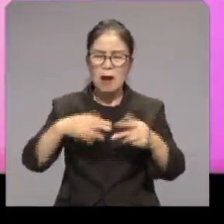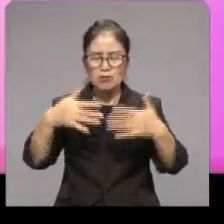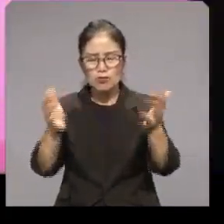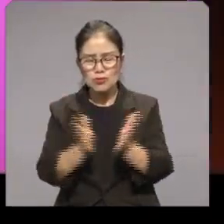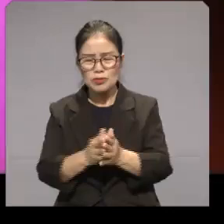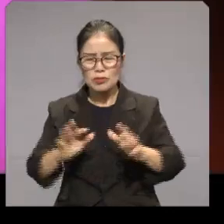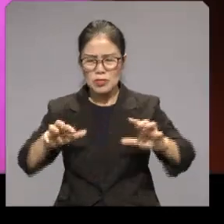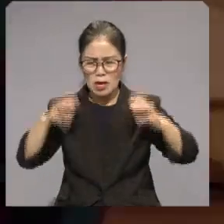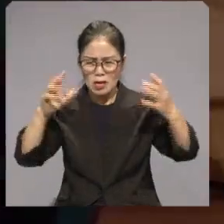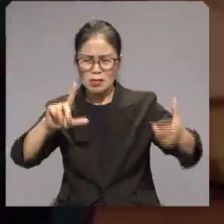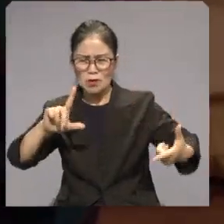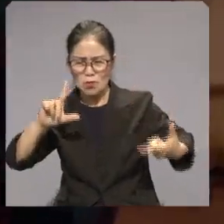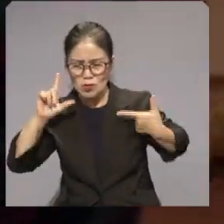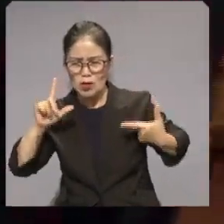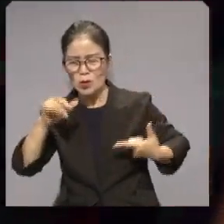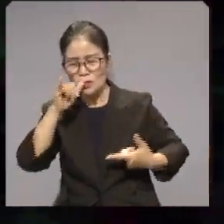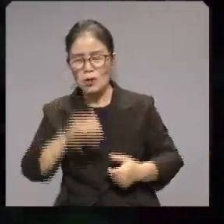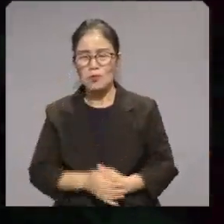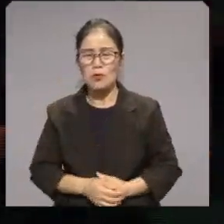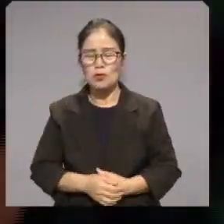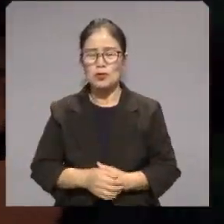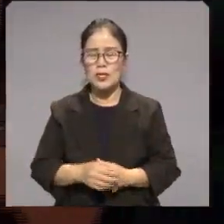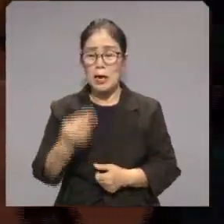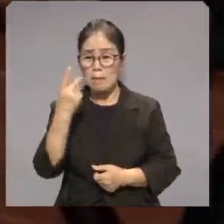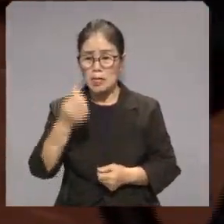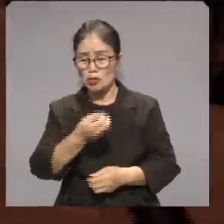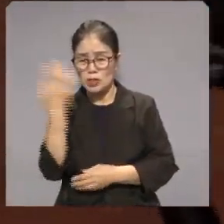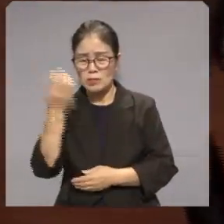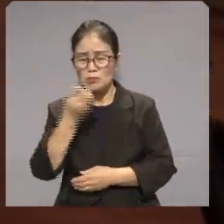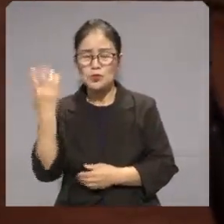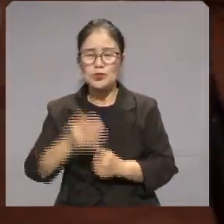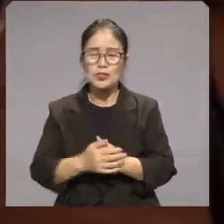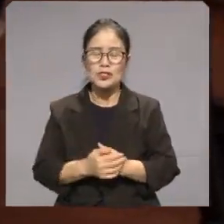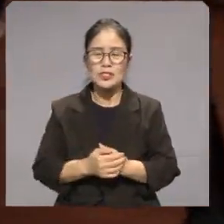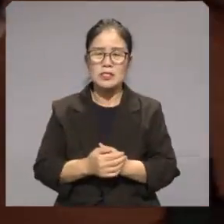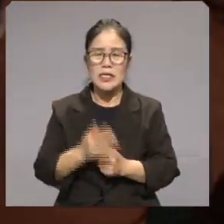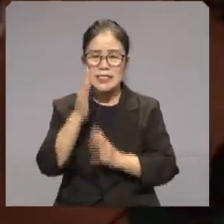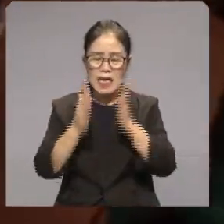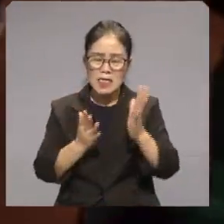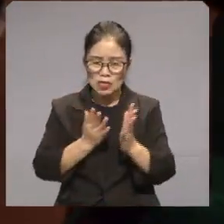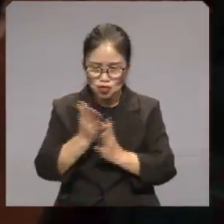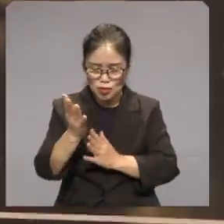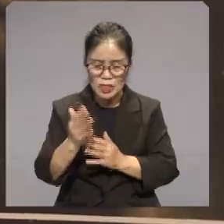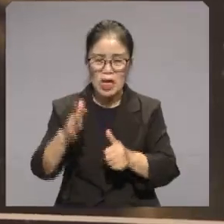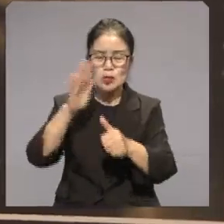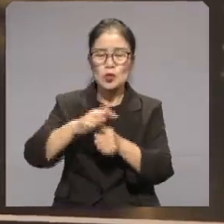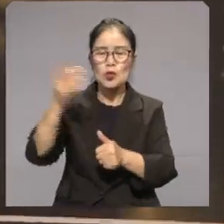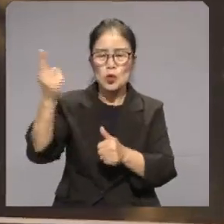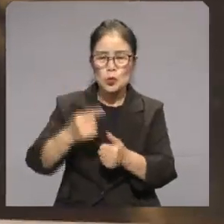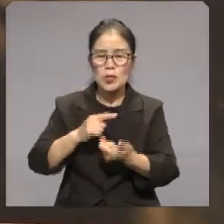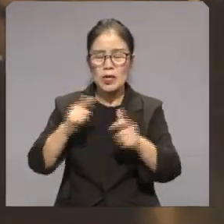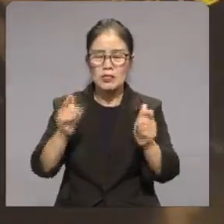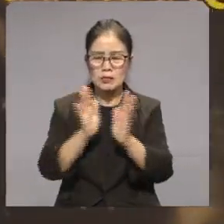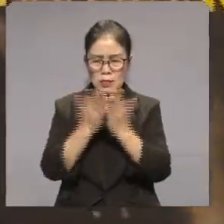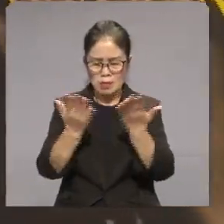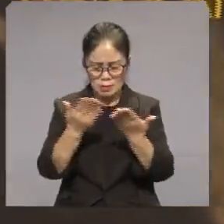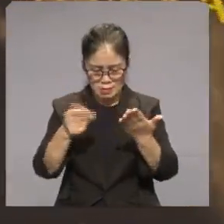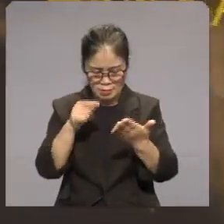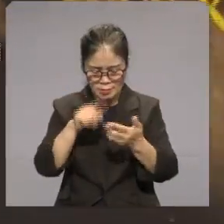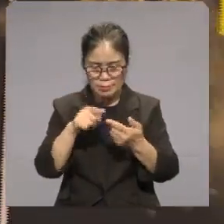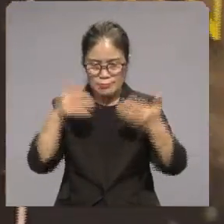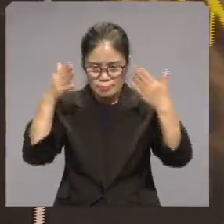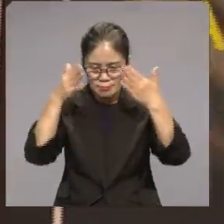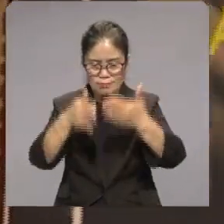있다고 짚었습니다. 뉴욕타임스와 CNN은 한강의 채식주의자와 소년이 온다 등 작품 세계를 집중